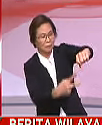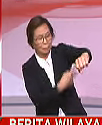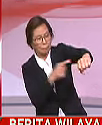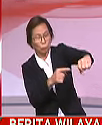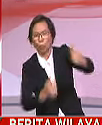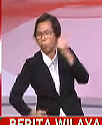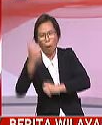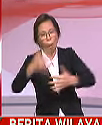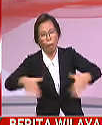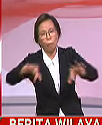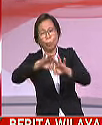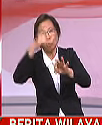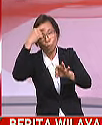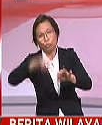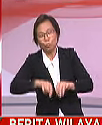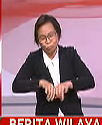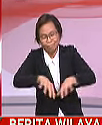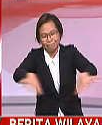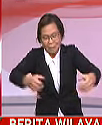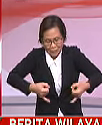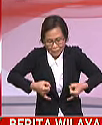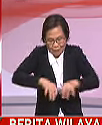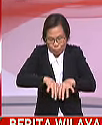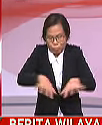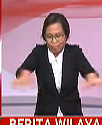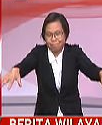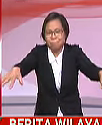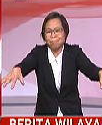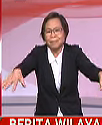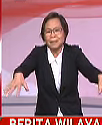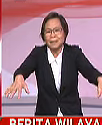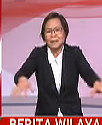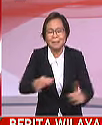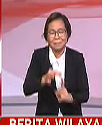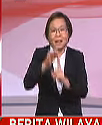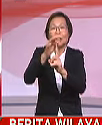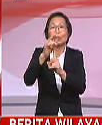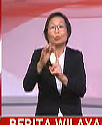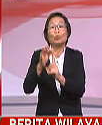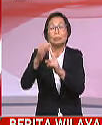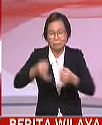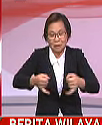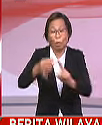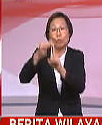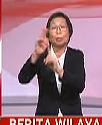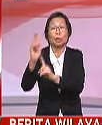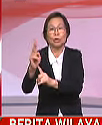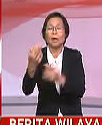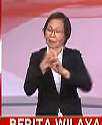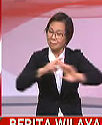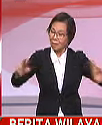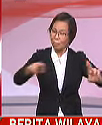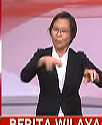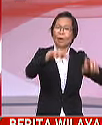amat penting untuk melengkapkan jaringan jalan pesisir dan jajaran jalan utama kedua. Apabila siap kelak, rakyat di